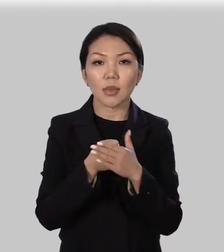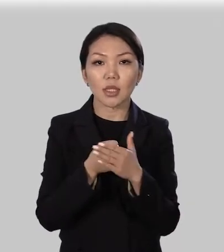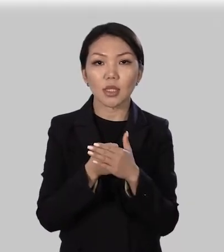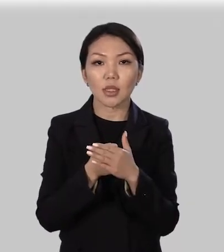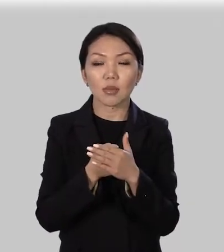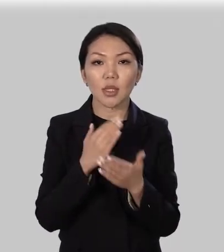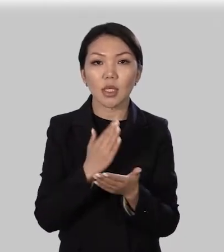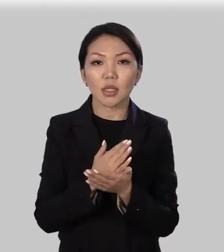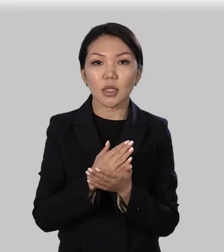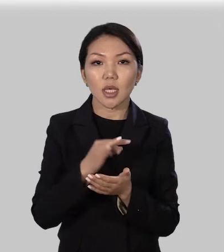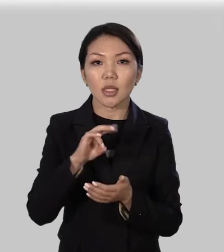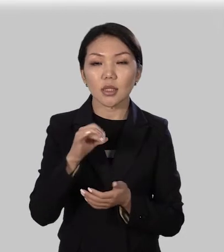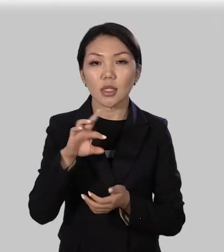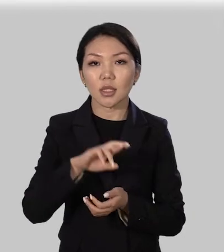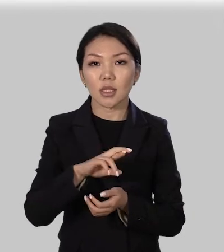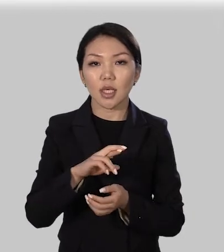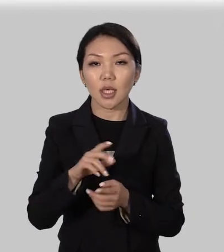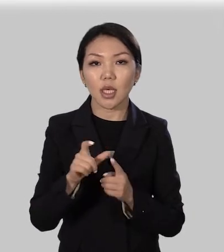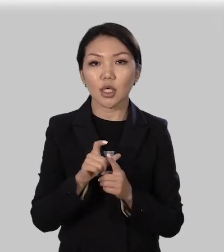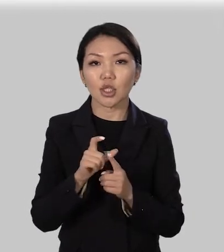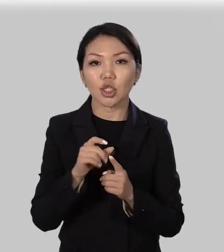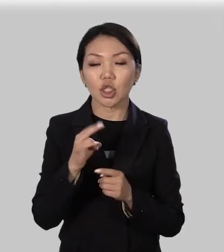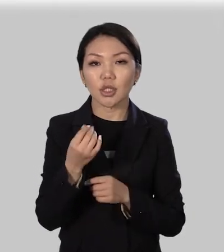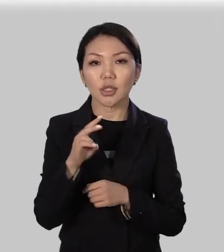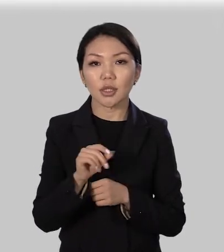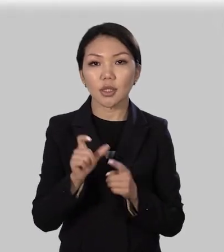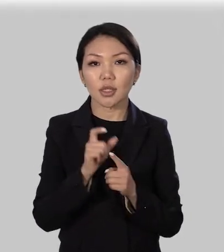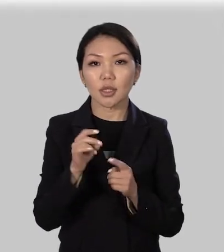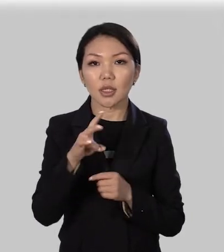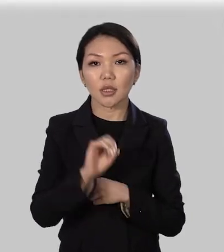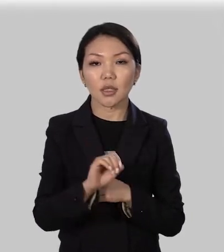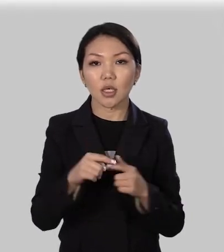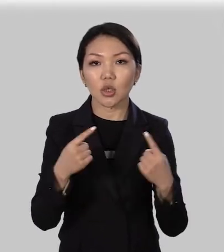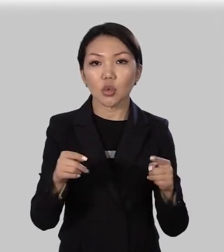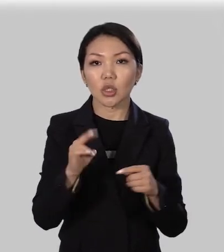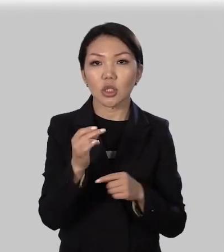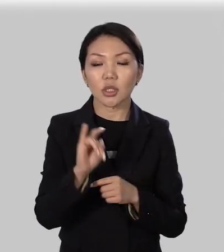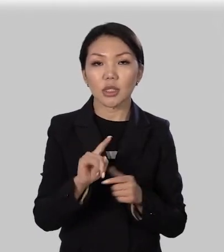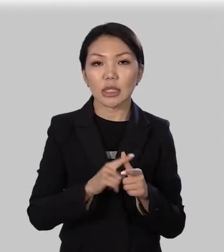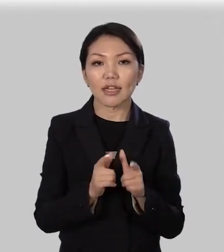Если перед ним стоит отрицательная частица «не», другие частицы или вводное слово.